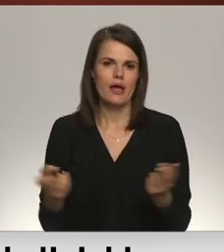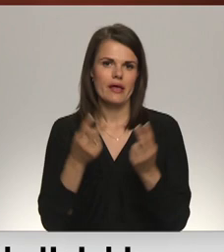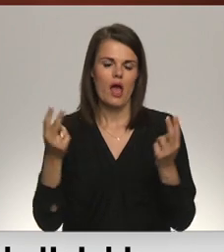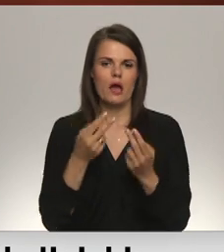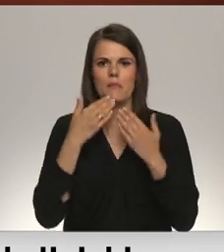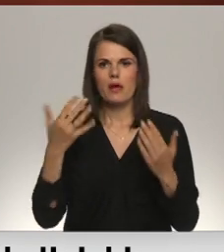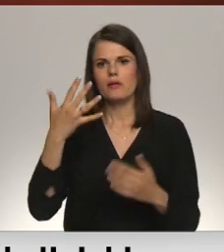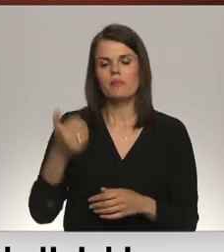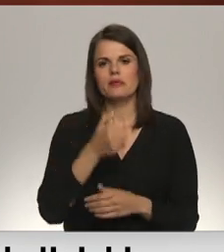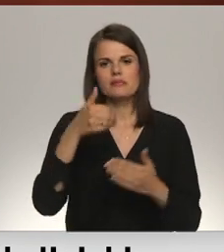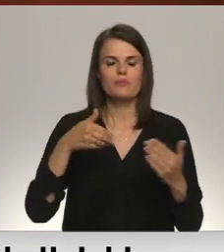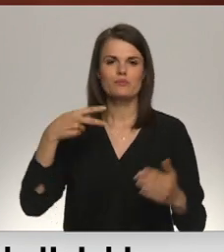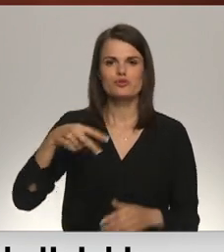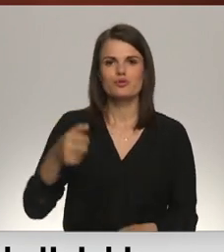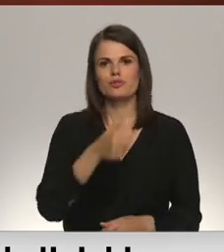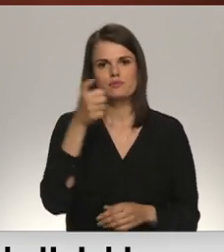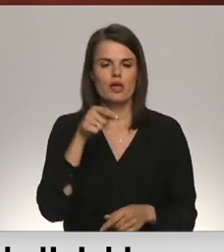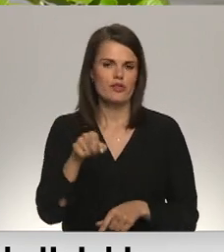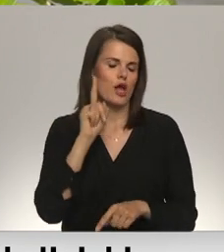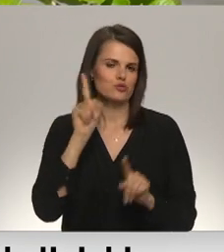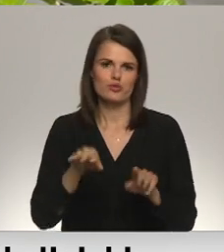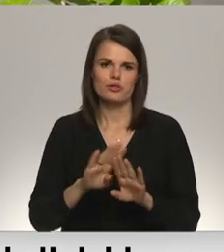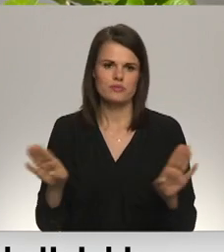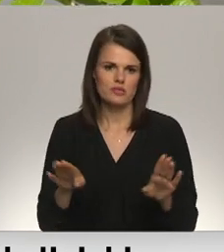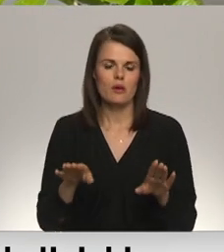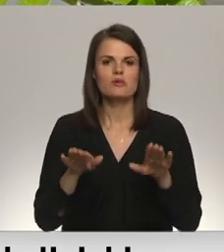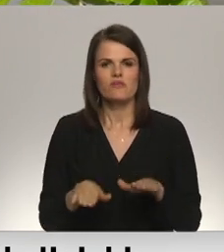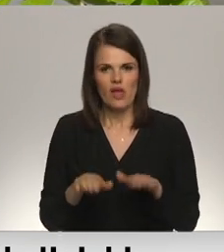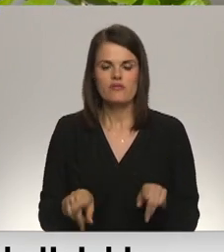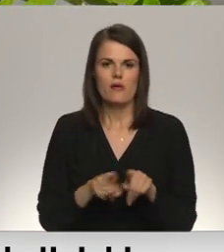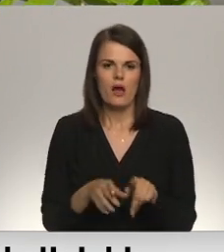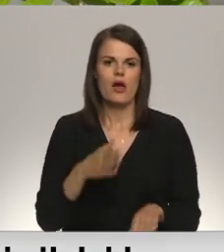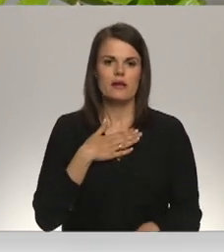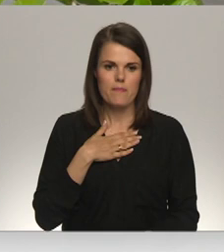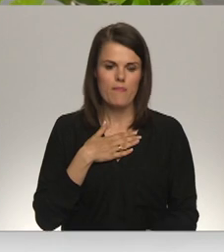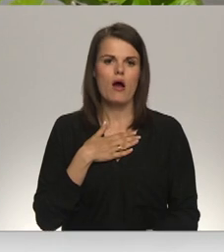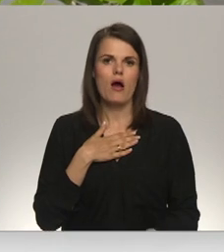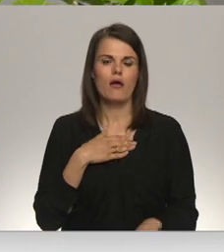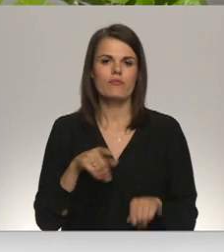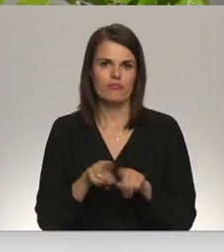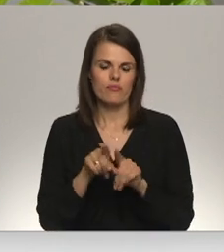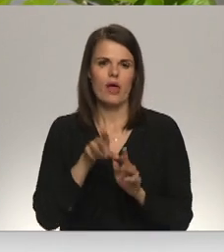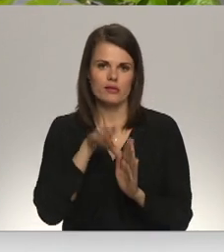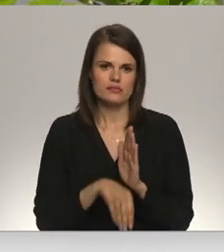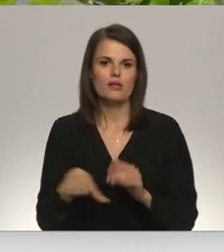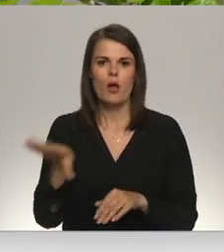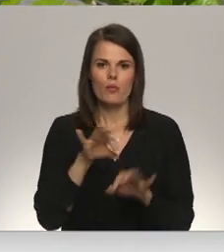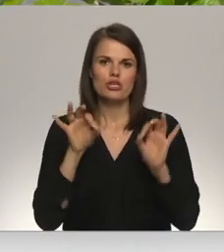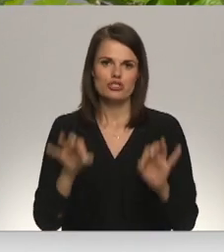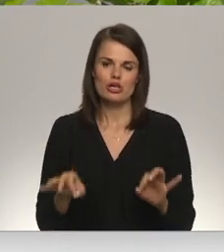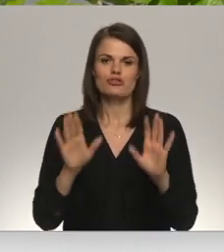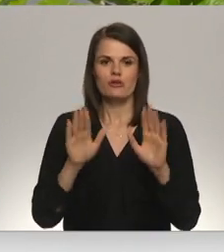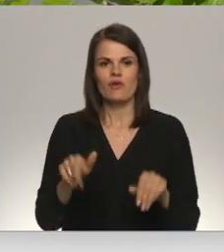beidzamos 5 gadus pirms 20. Gadu, nu, tāds, protams, ka nebūs. Vietējiem, nu, arī man, jā, tā ir skaitā. Mēs tiešām